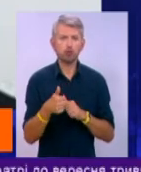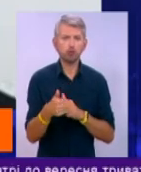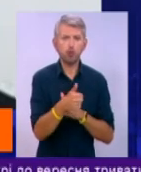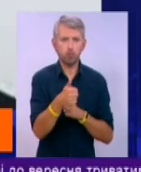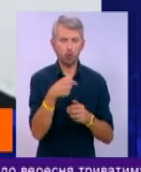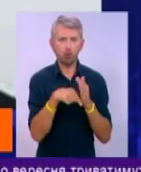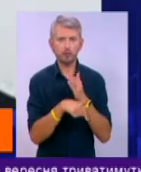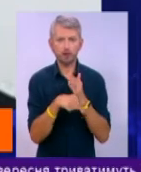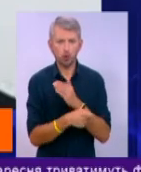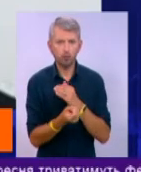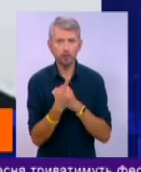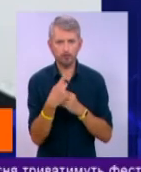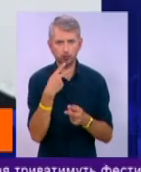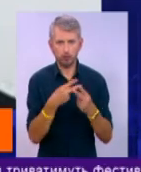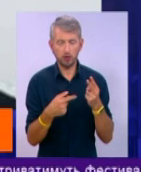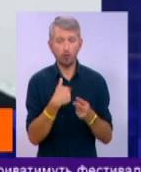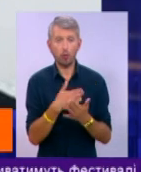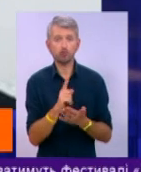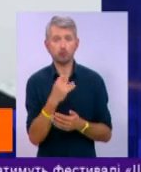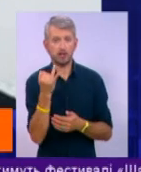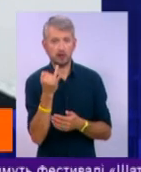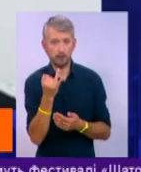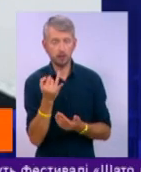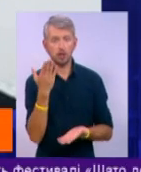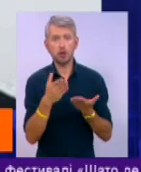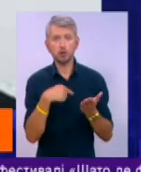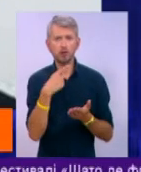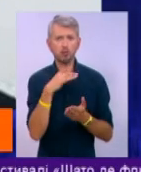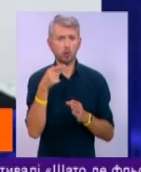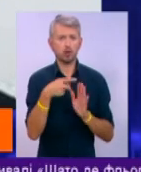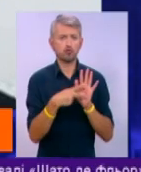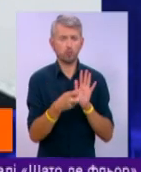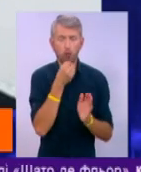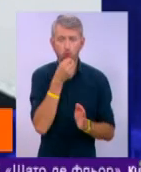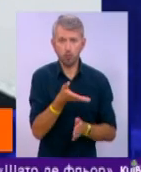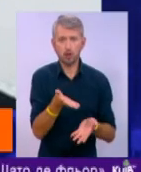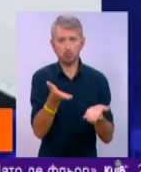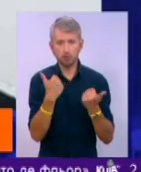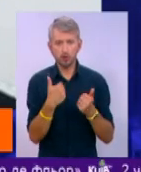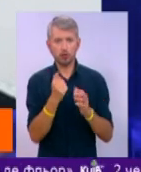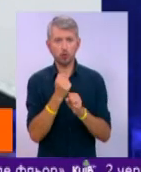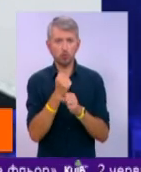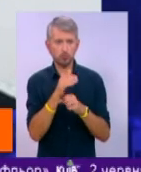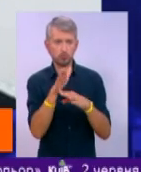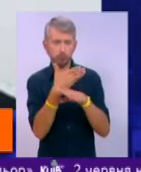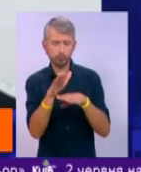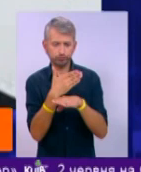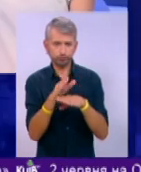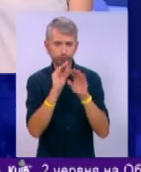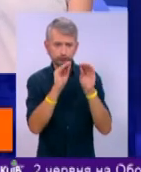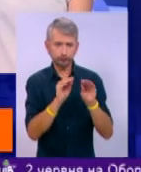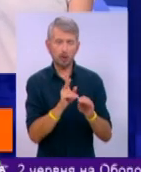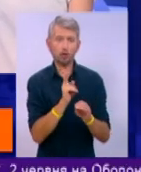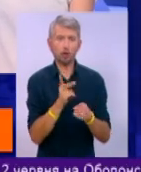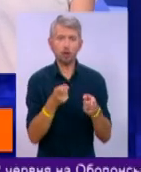опинилося в тюрмі, ось ще найцікавіше. Якщо ми ведемо мову про 1700, добре, тоді, будь ласка, зробіть розклад і покажіть, кого